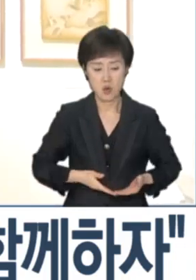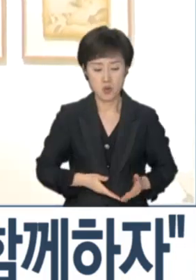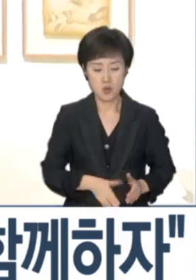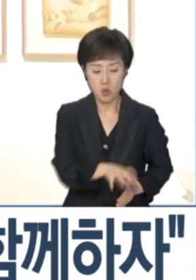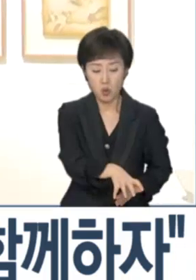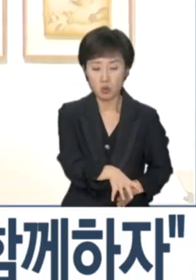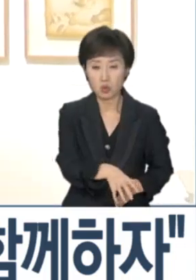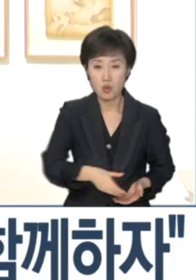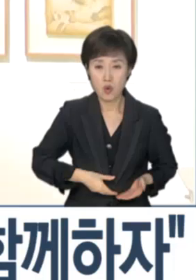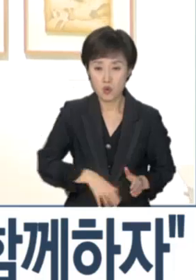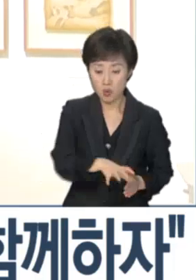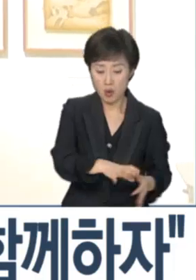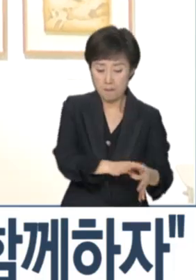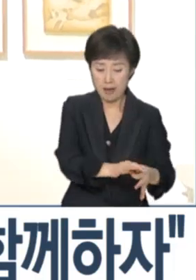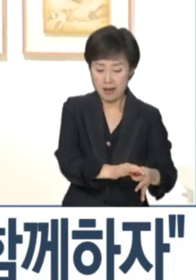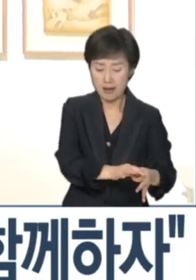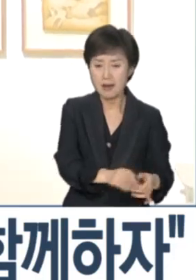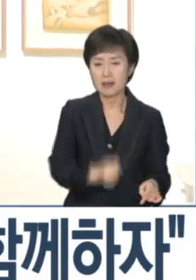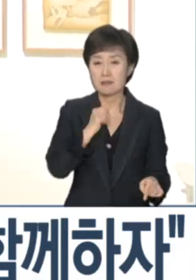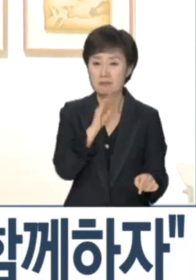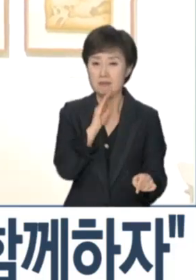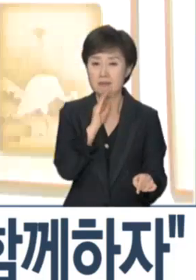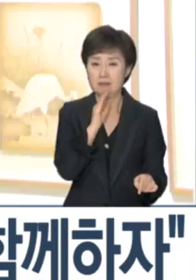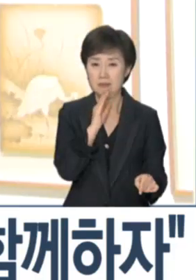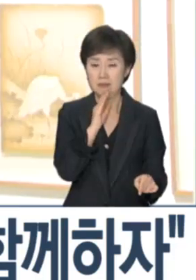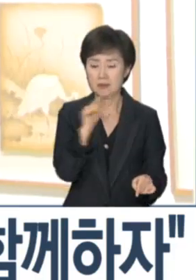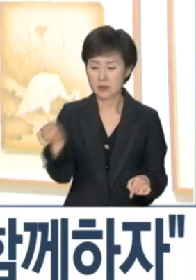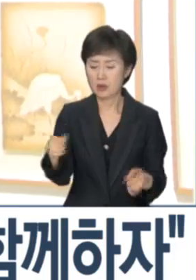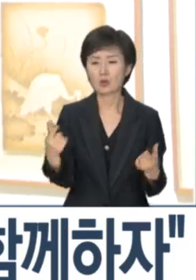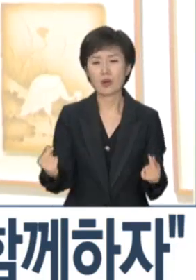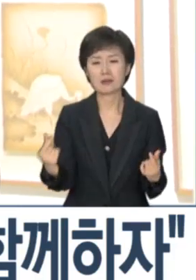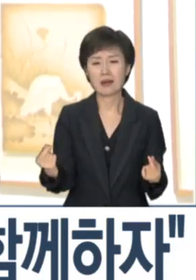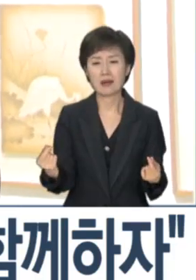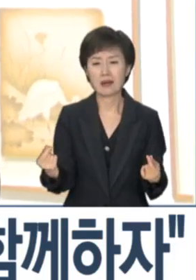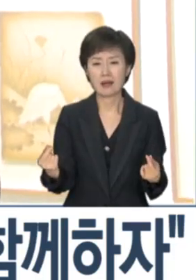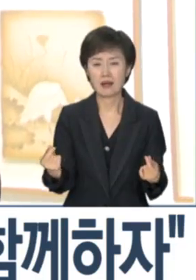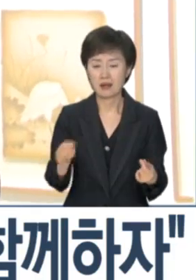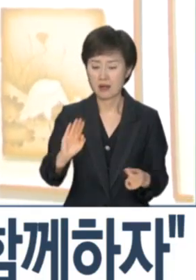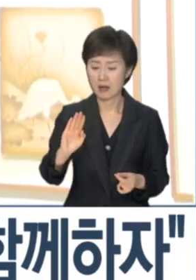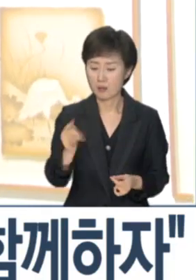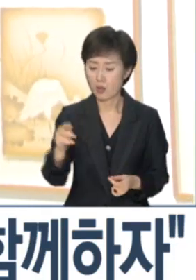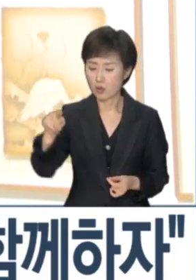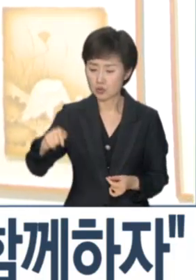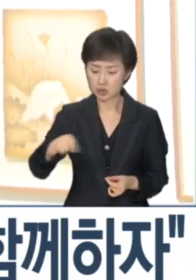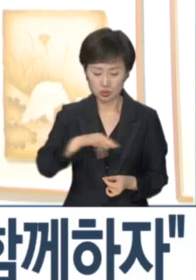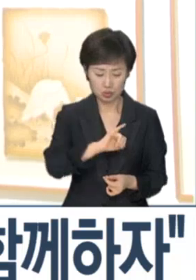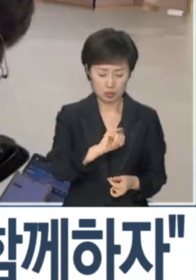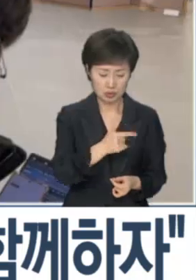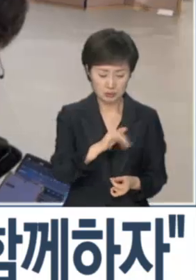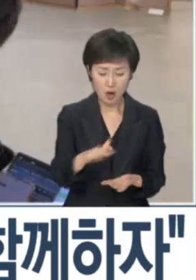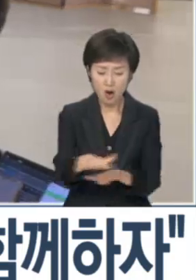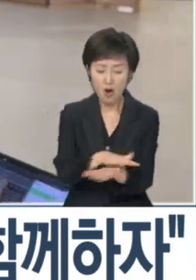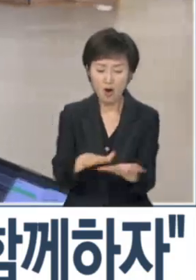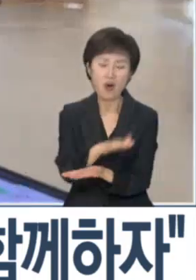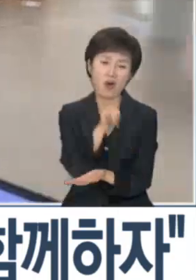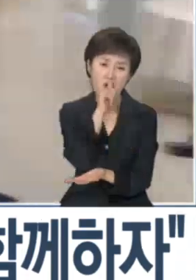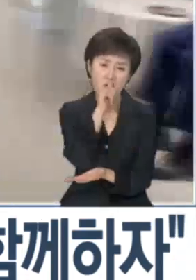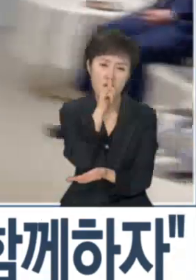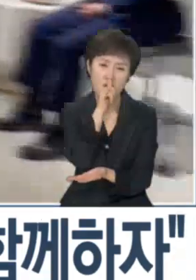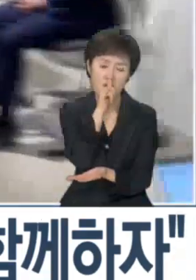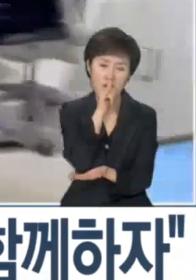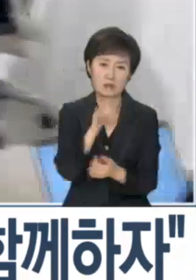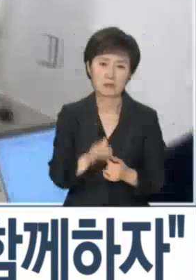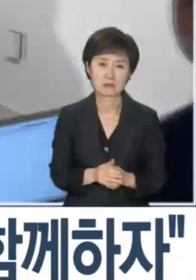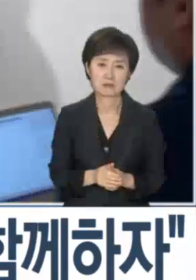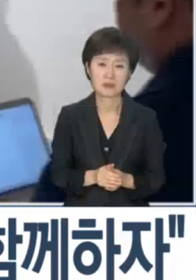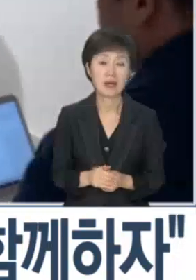가치 복지라든가 이런 걸 보면은 여야가 보수 진보가 지금 공유하고 있기 때문에 사실은 우리 정당이 다